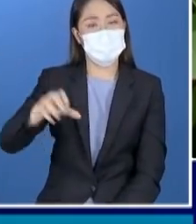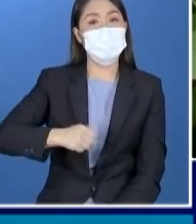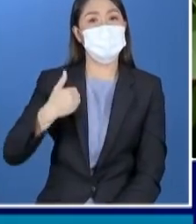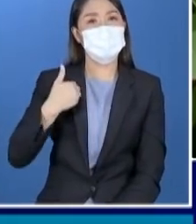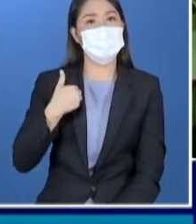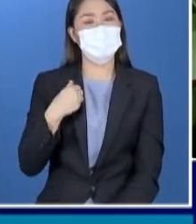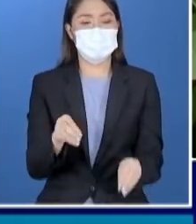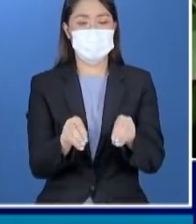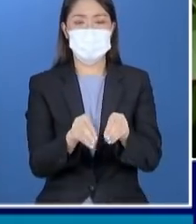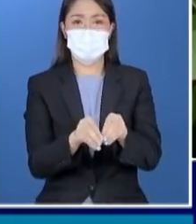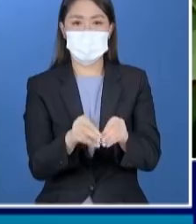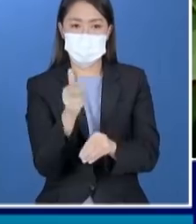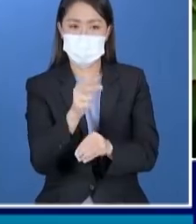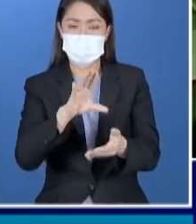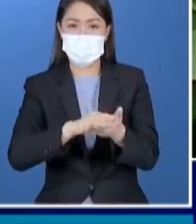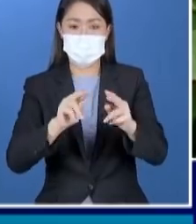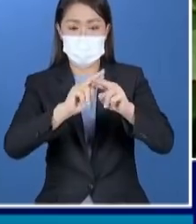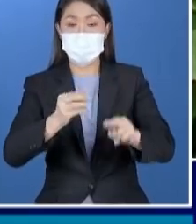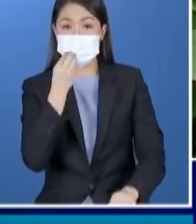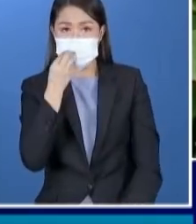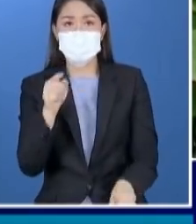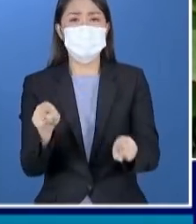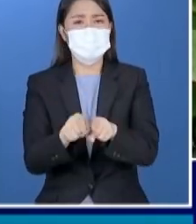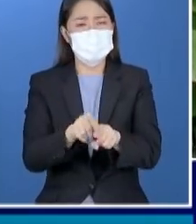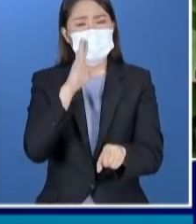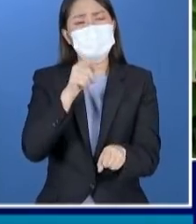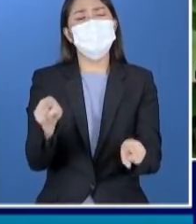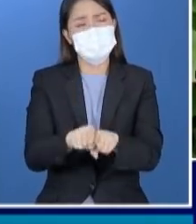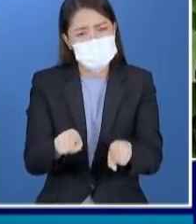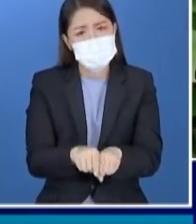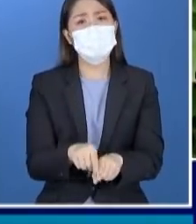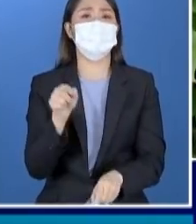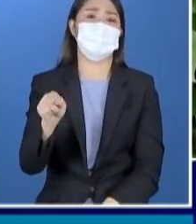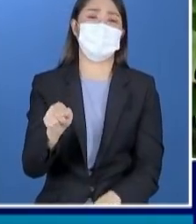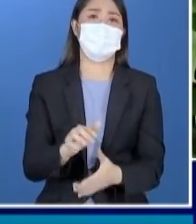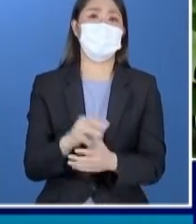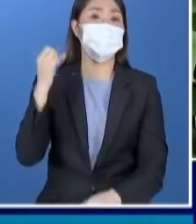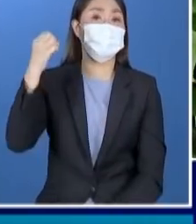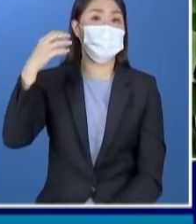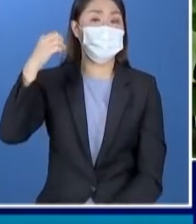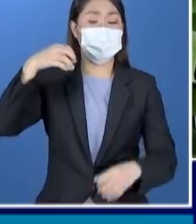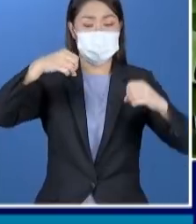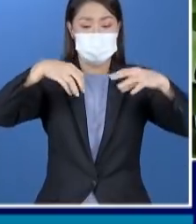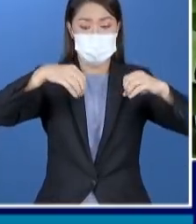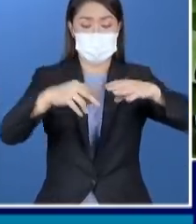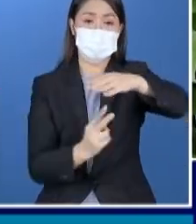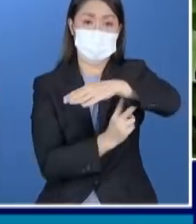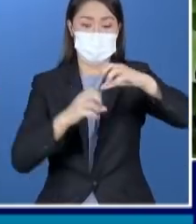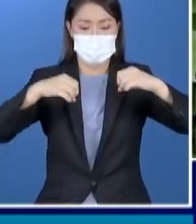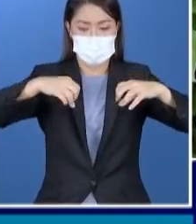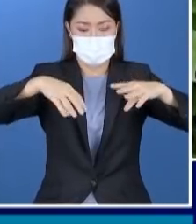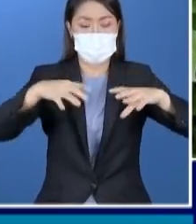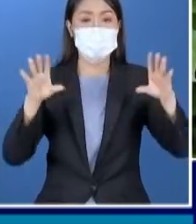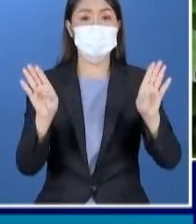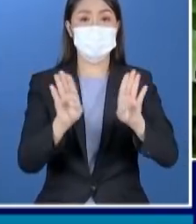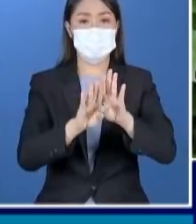อาหารริมแม่น้ำเจ้าพระยามาซึ่งเขาก็ยืนยันกับเราเหมือนเดิมนะคะว่าไฟพระราม8อ่ะมันจะปิดช่วงเวลา